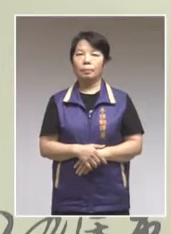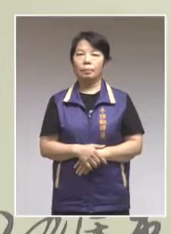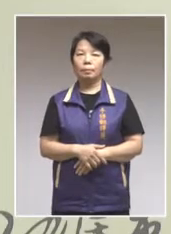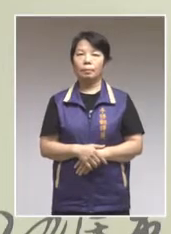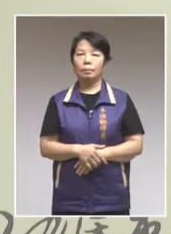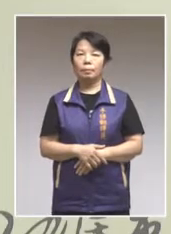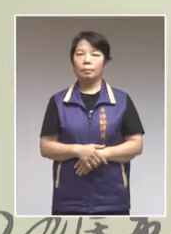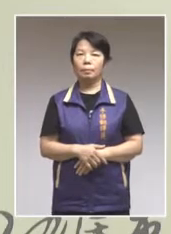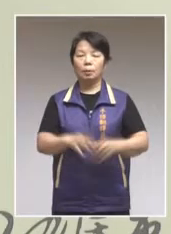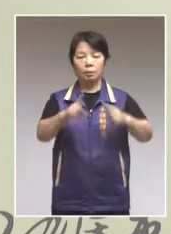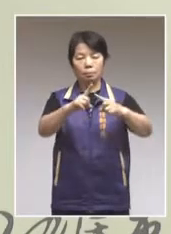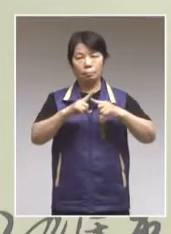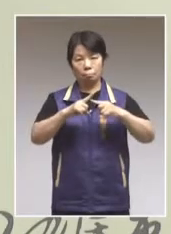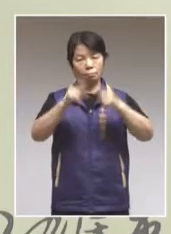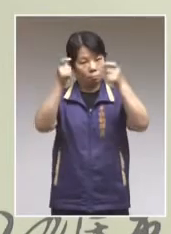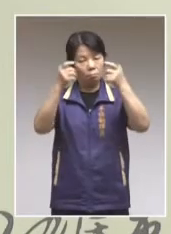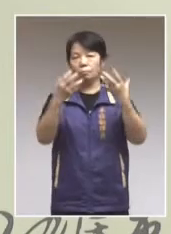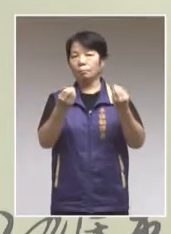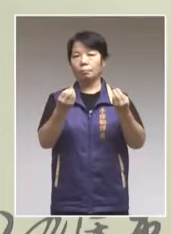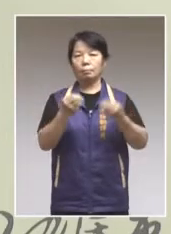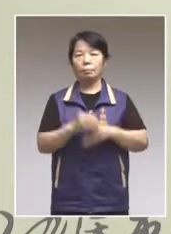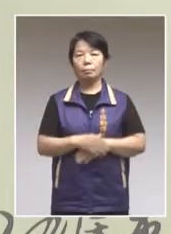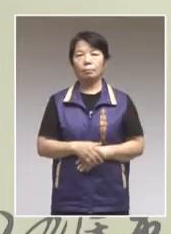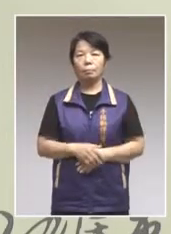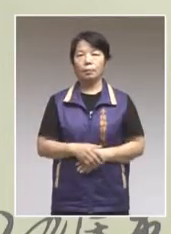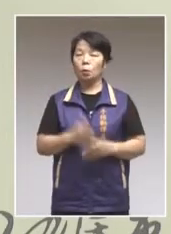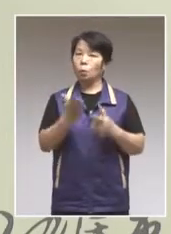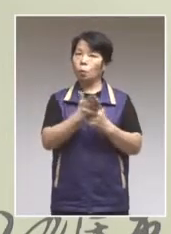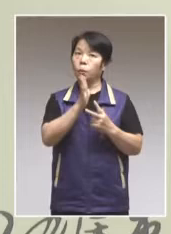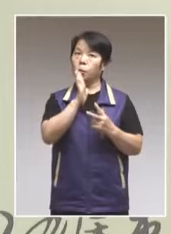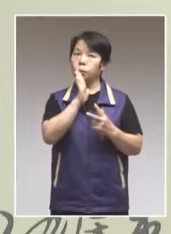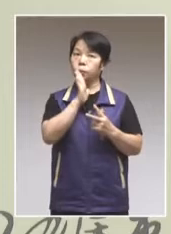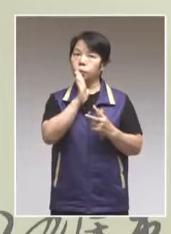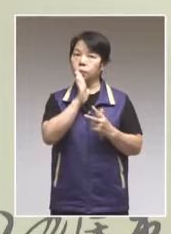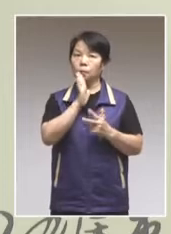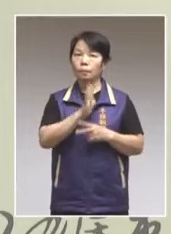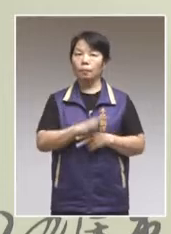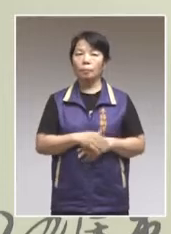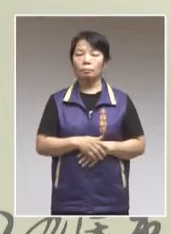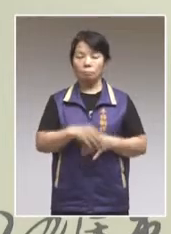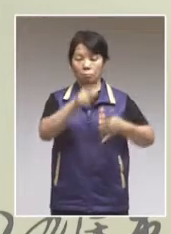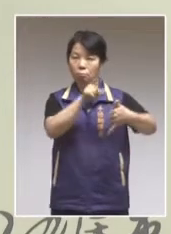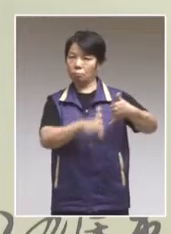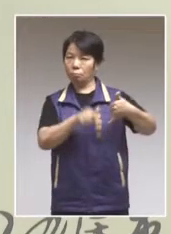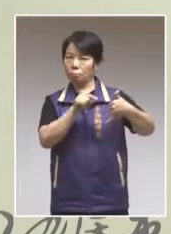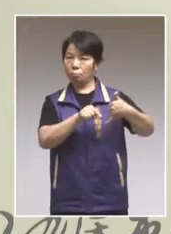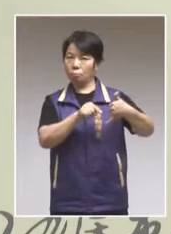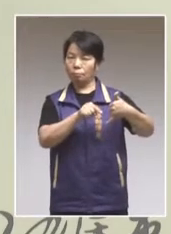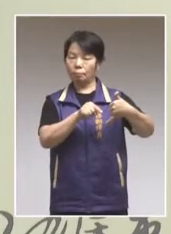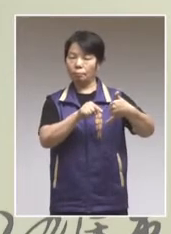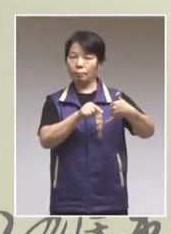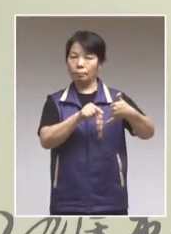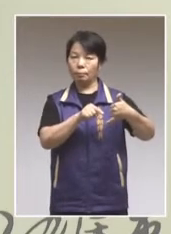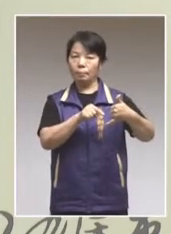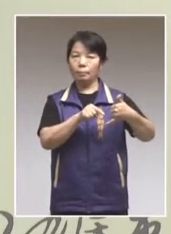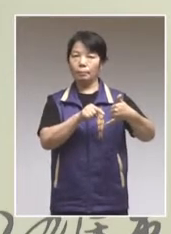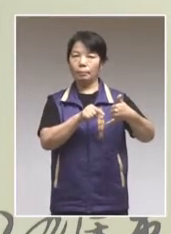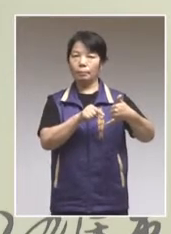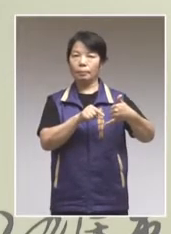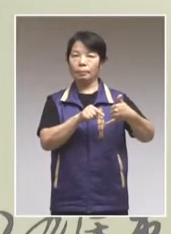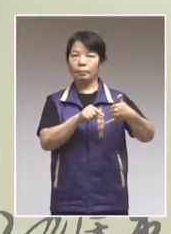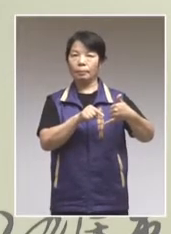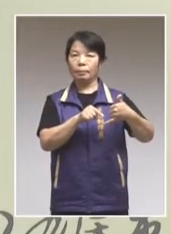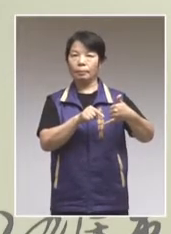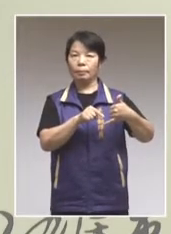到高雄，好，那或者是他其实本身就是在这